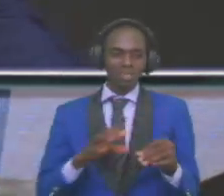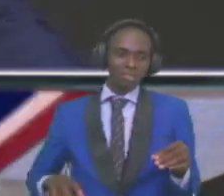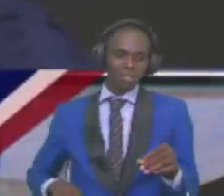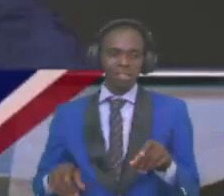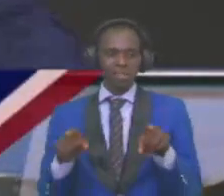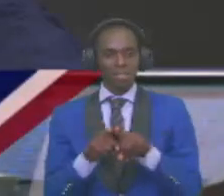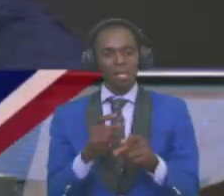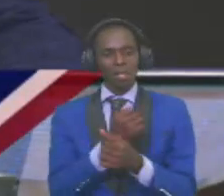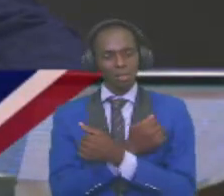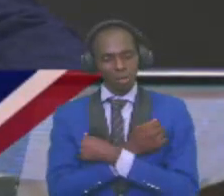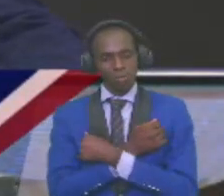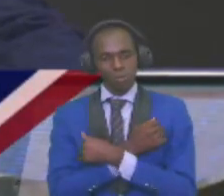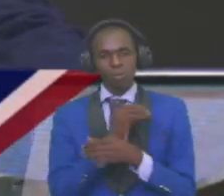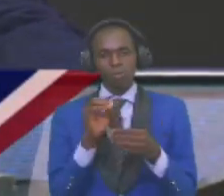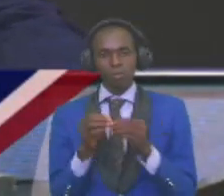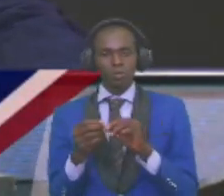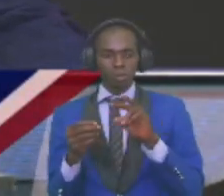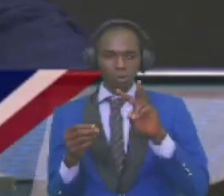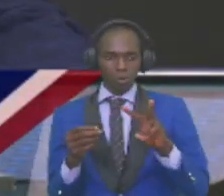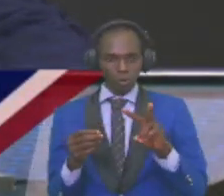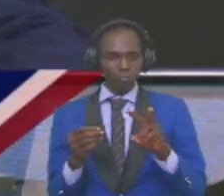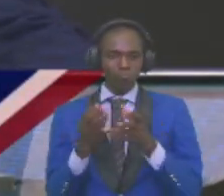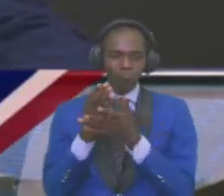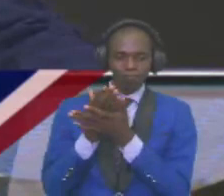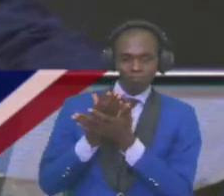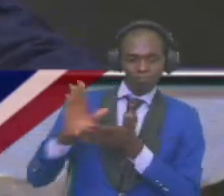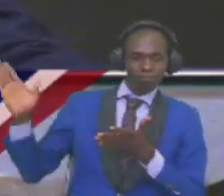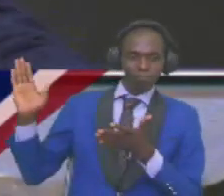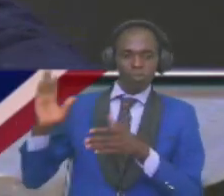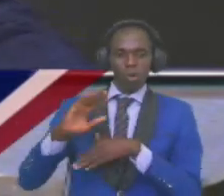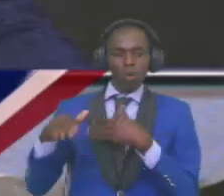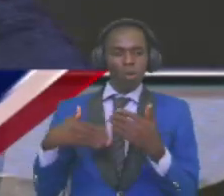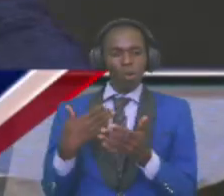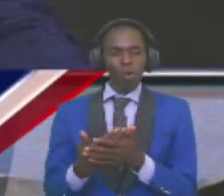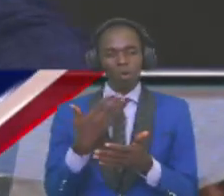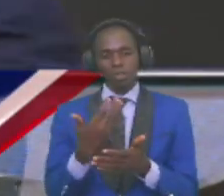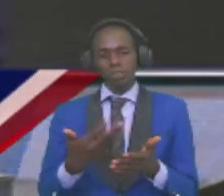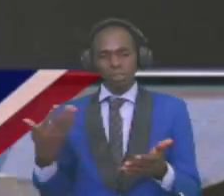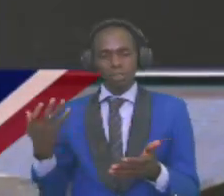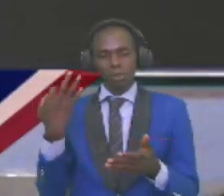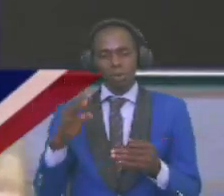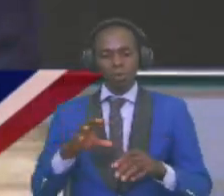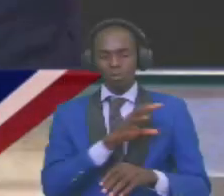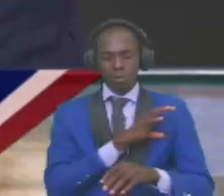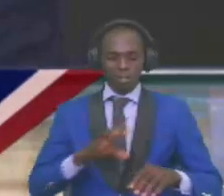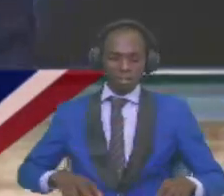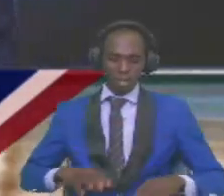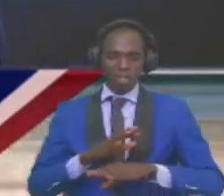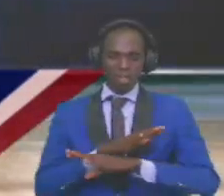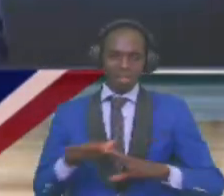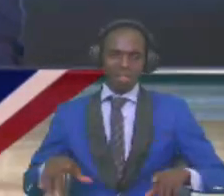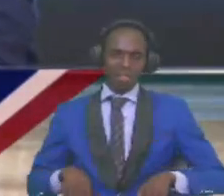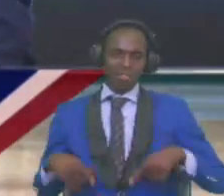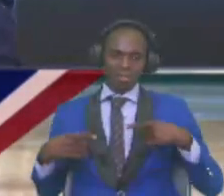renoncer à tout ce qui est du fbi saint christol les choses